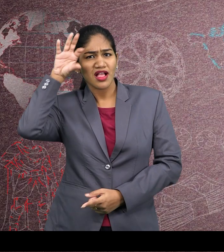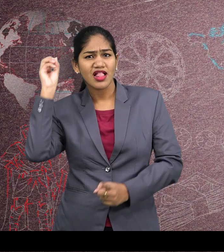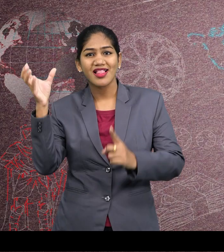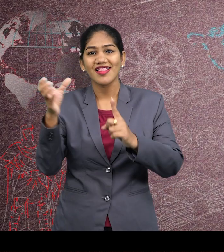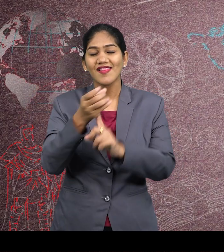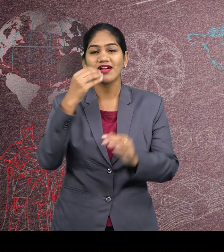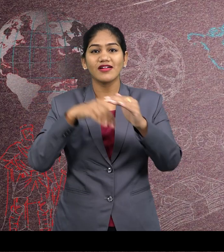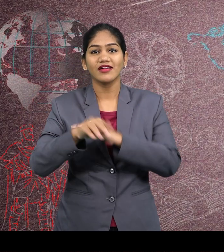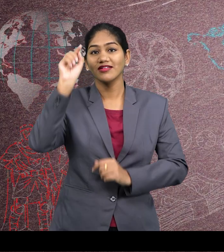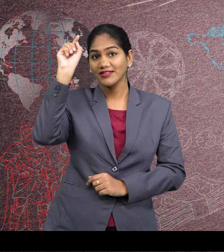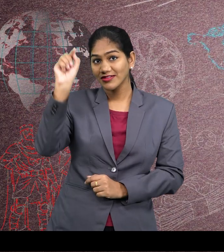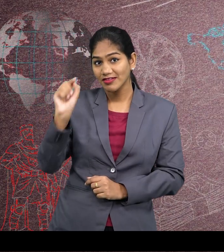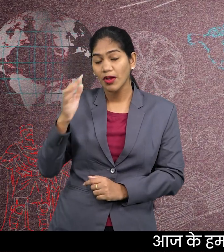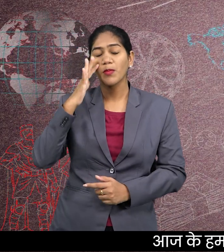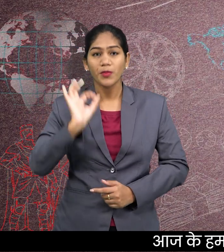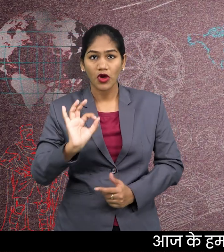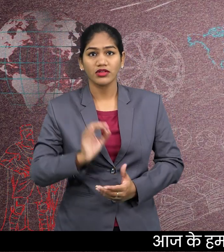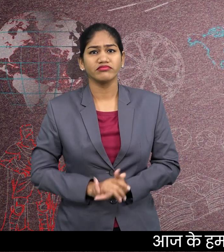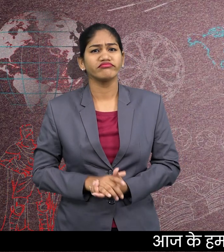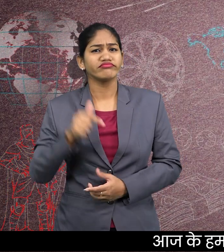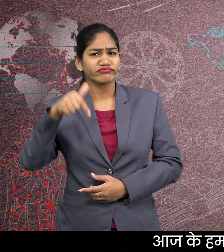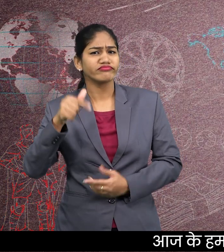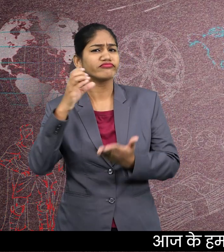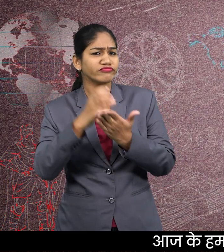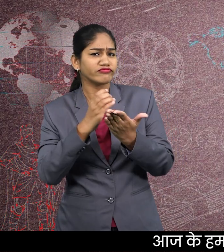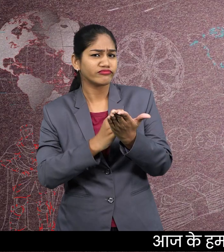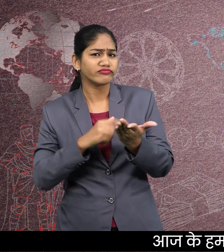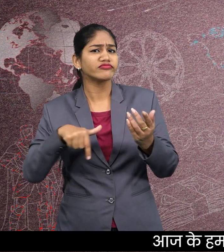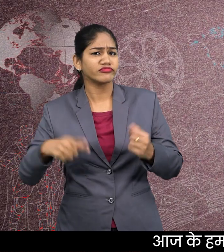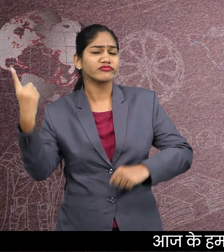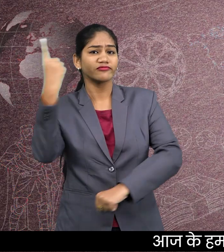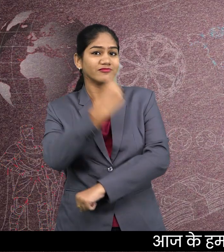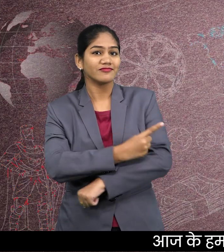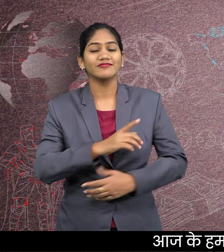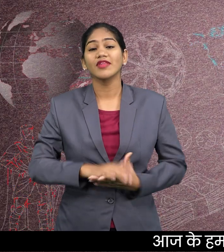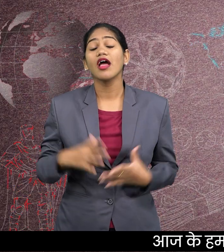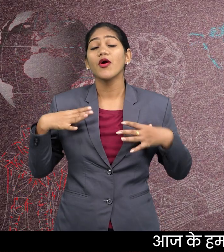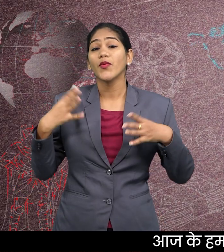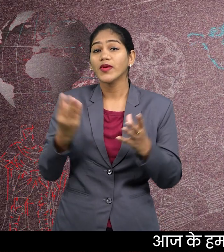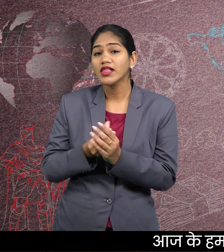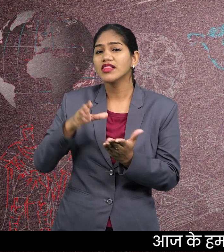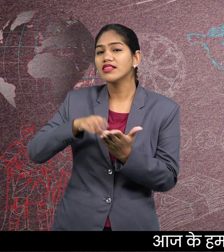सीखने के परिणाम। आज के हमारे सत्र में हम इसके बारे में जानेंगे।